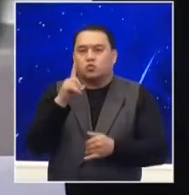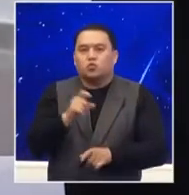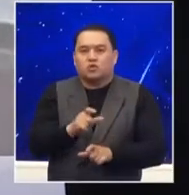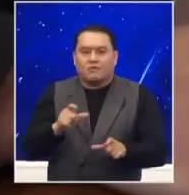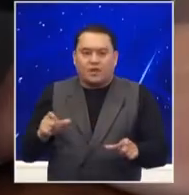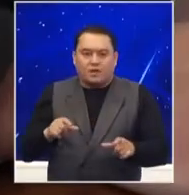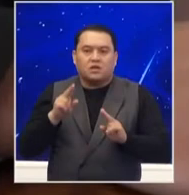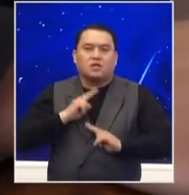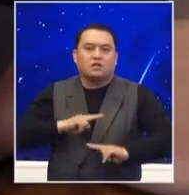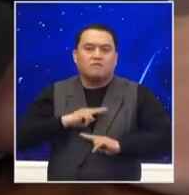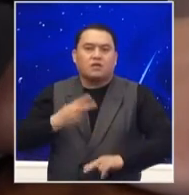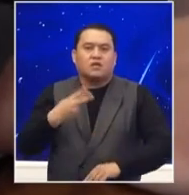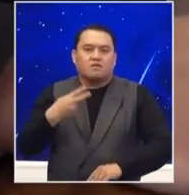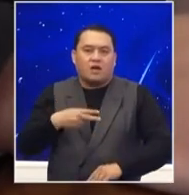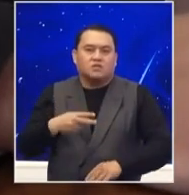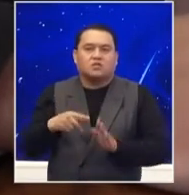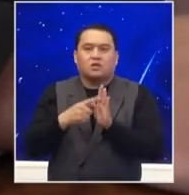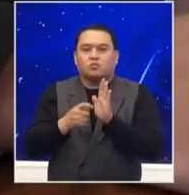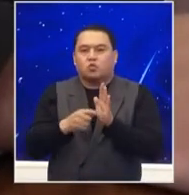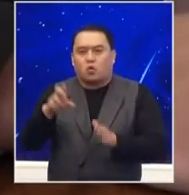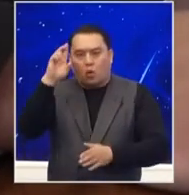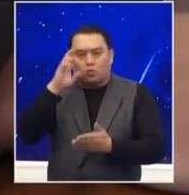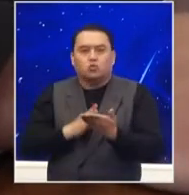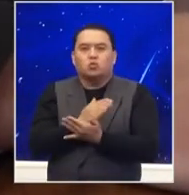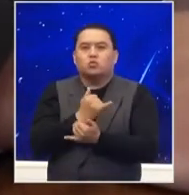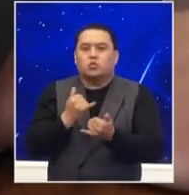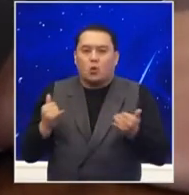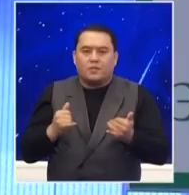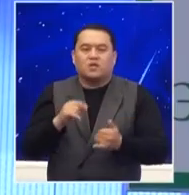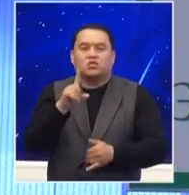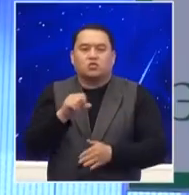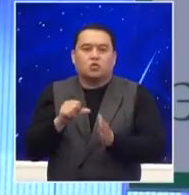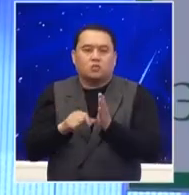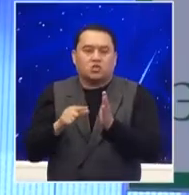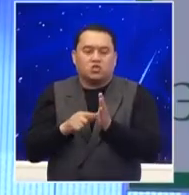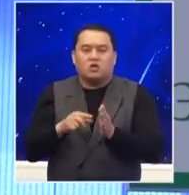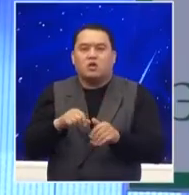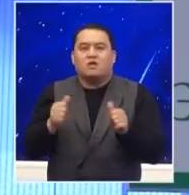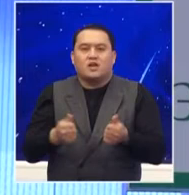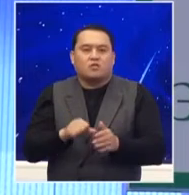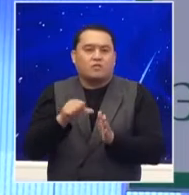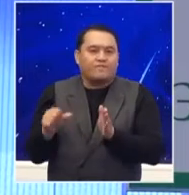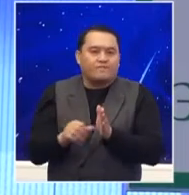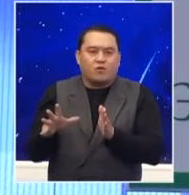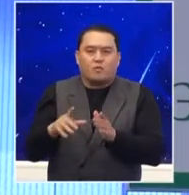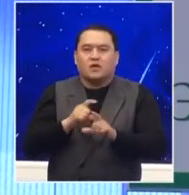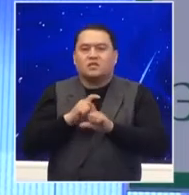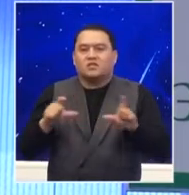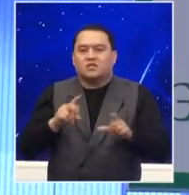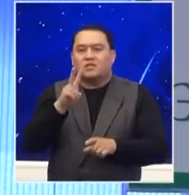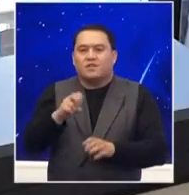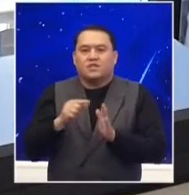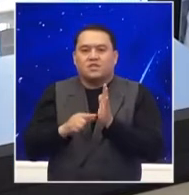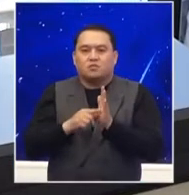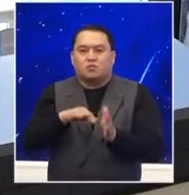Около 20 сотрудников здесь оказывают почти 700 видов госуслуг. 654 из них в электронном формате. Стоимость объекта – 270